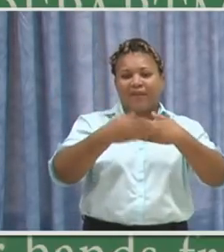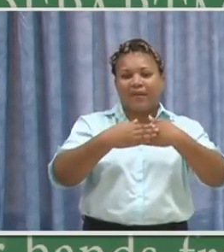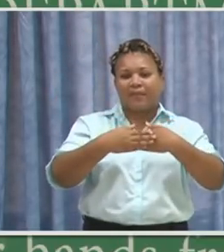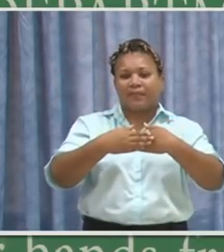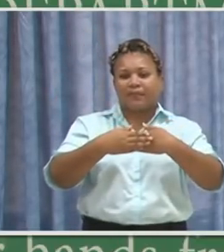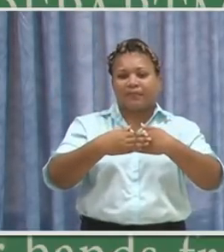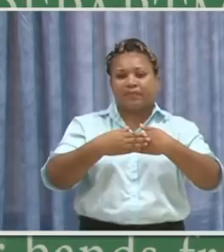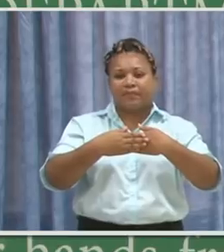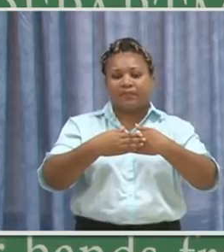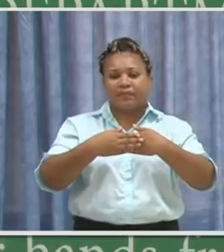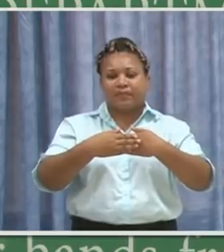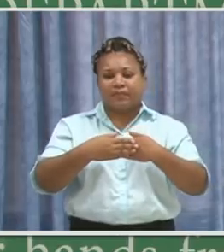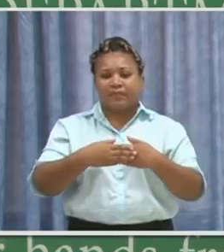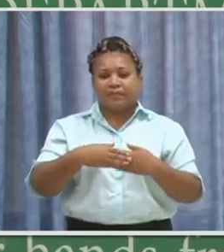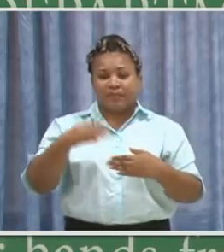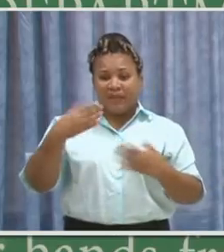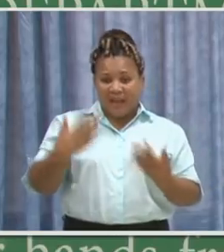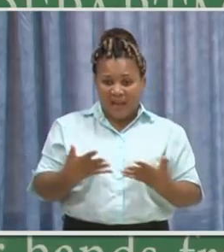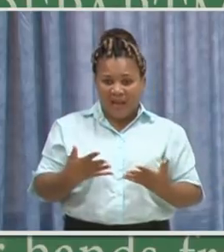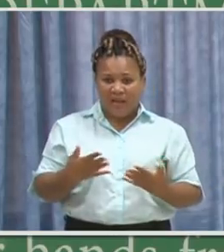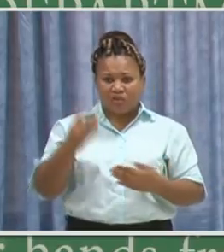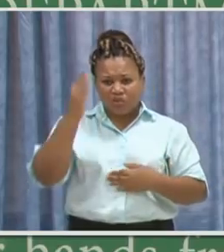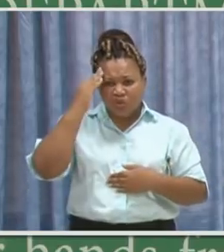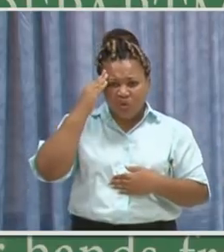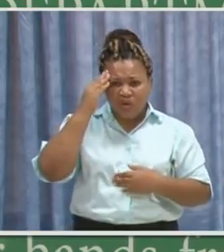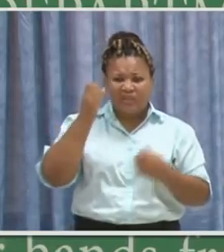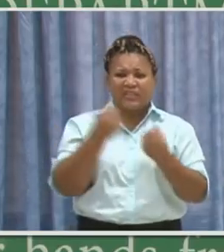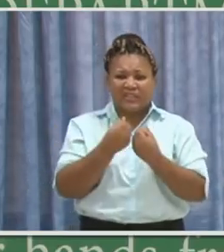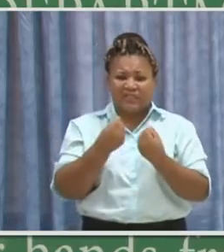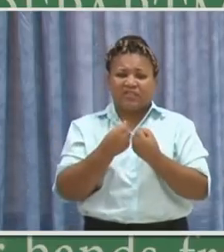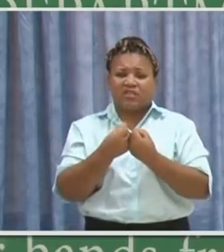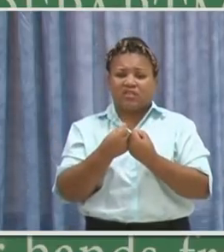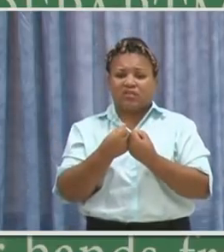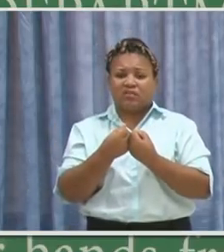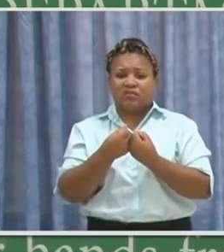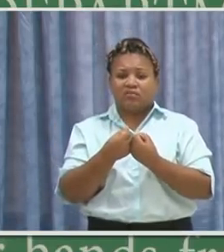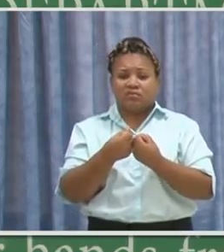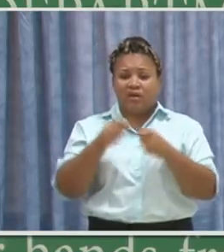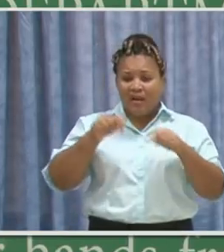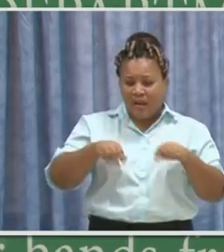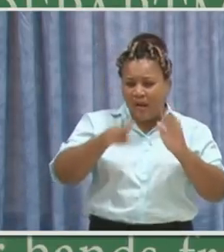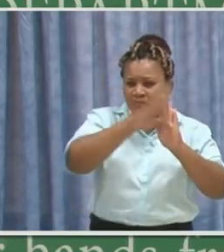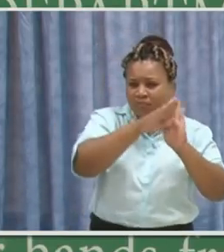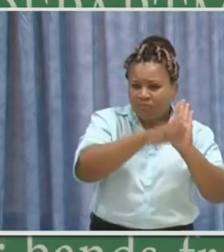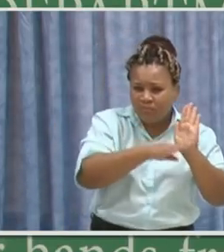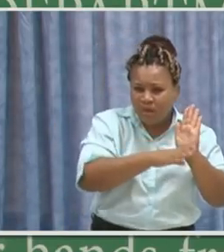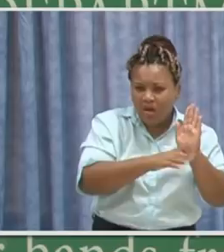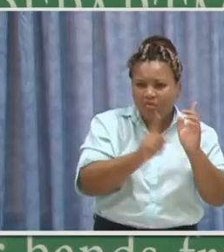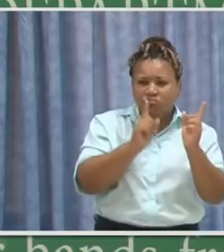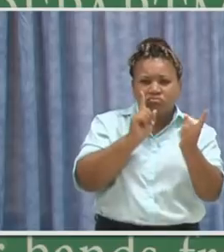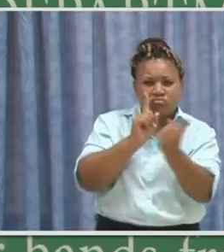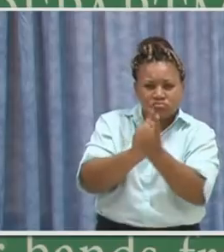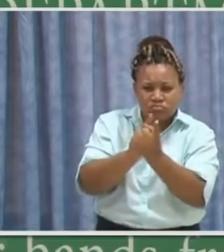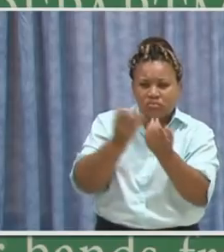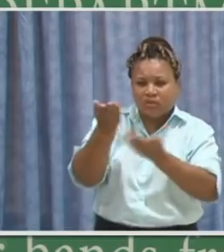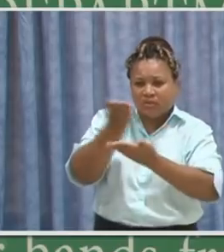sa point les temps, et nous tout en haut, nouveau façon pour nous capable improve nos autres situations vives.